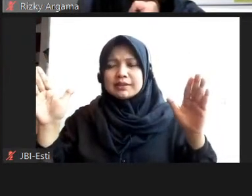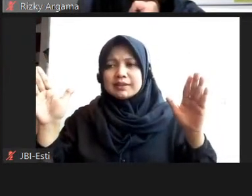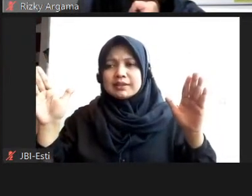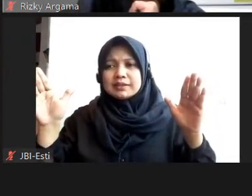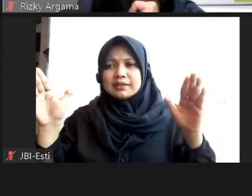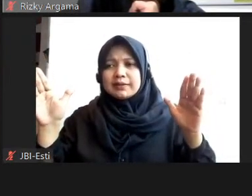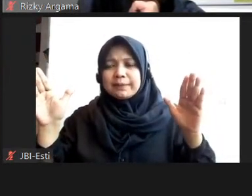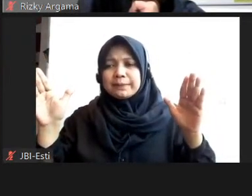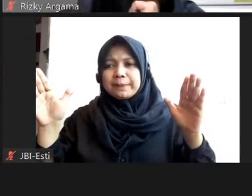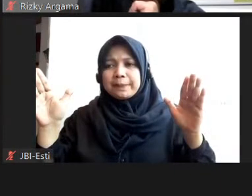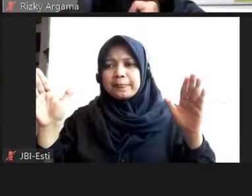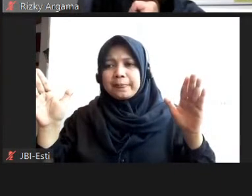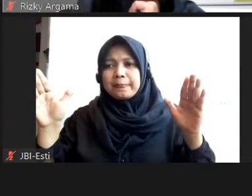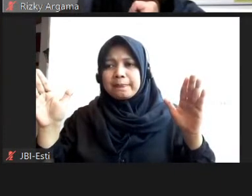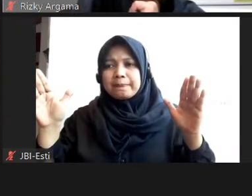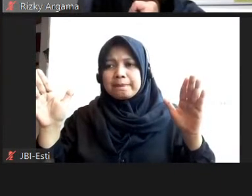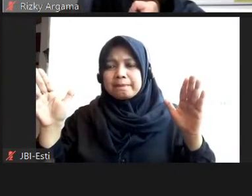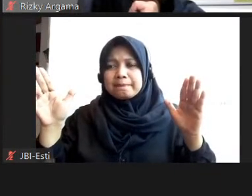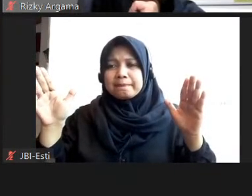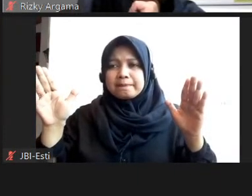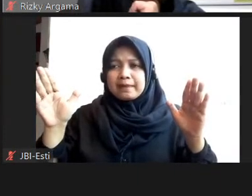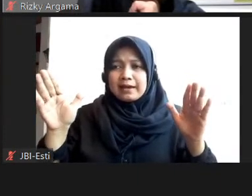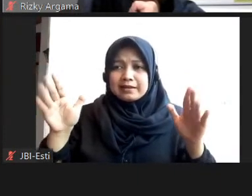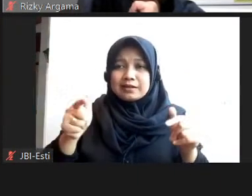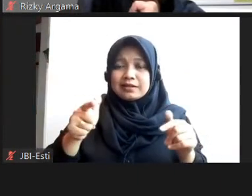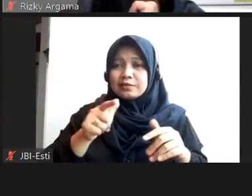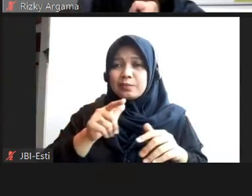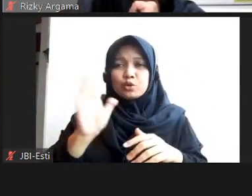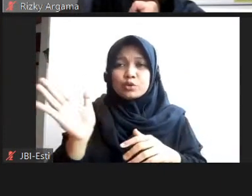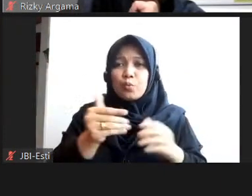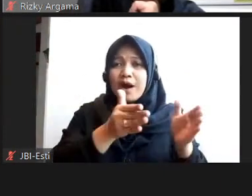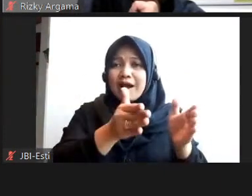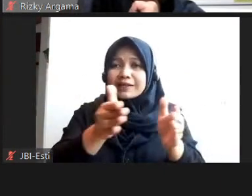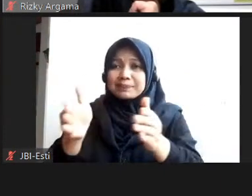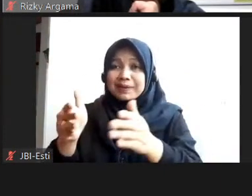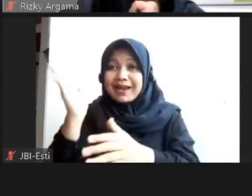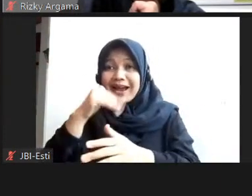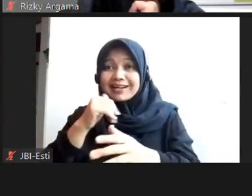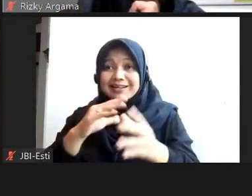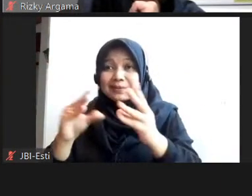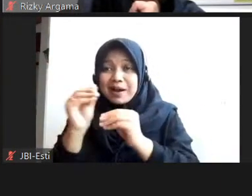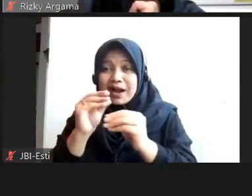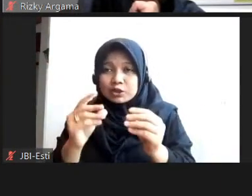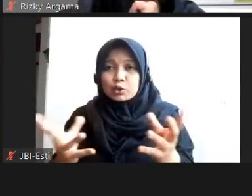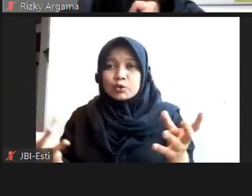melibatkan segala aspek yang telah dibahas hari ini, menurut survei, jumlah penduduk